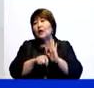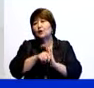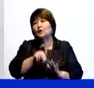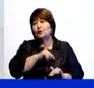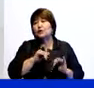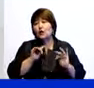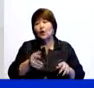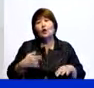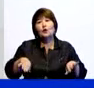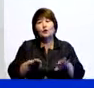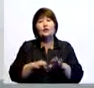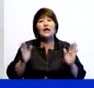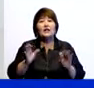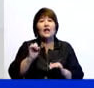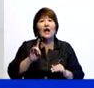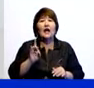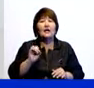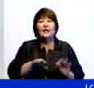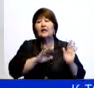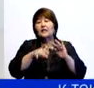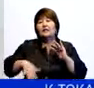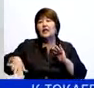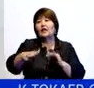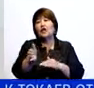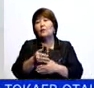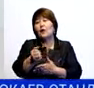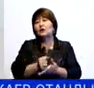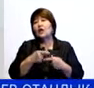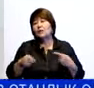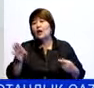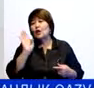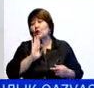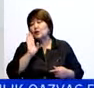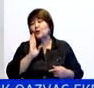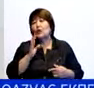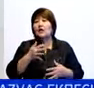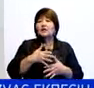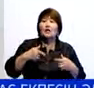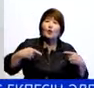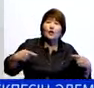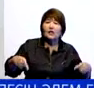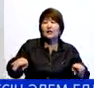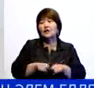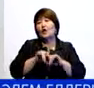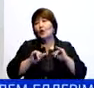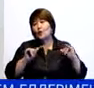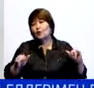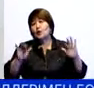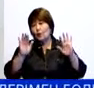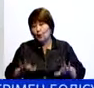жүргізіледі. Сондай-ақ Кіші Арал теңізінің аумағында негізгі балық ресурстары мен басқа да су жануарларын уылдырық шашатын және көбейтетін